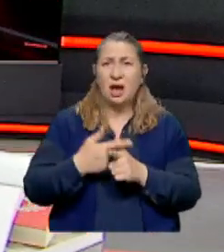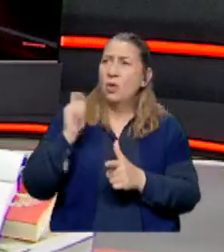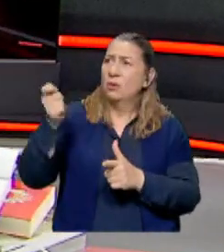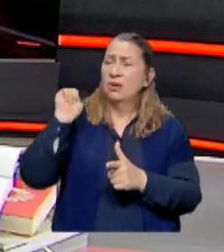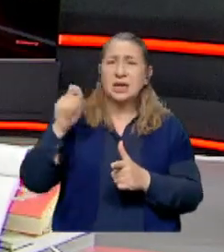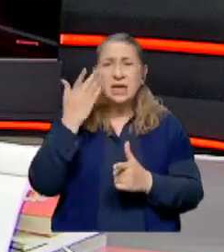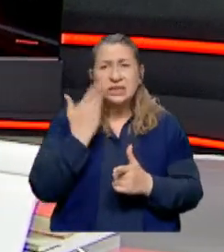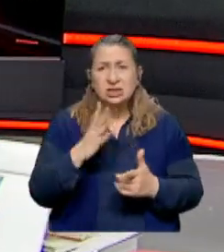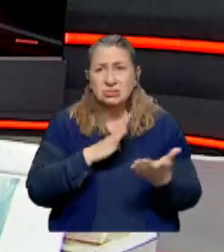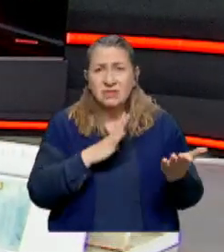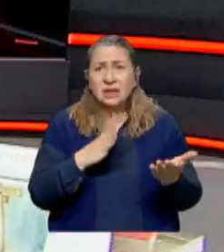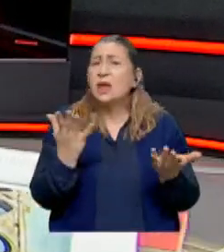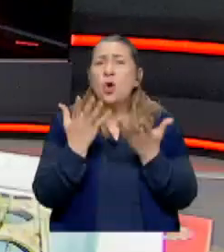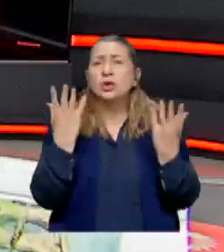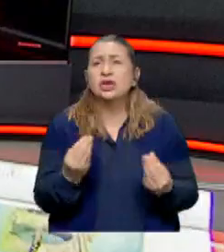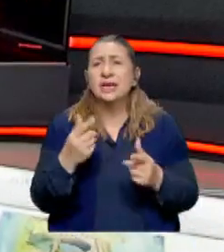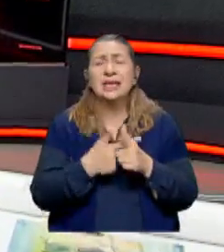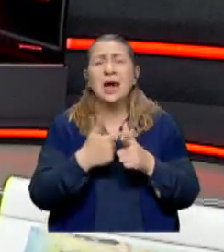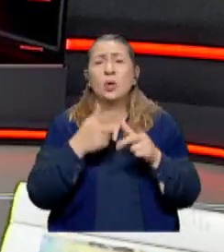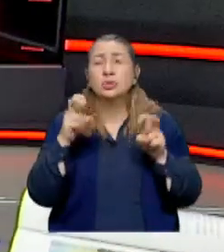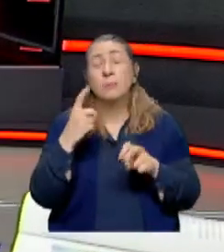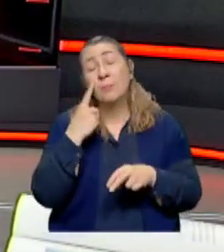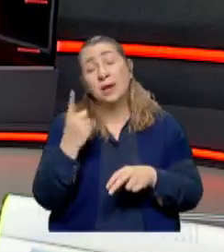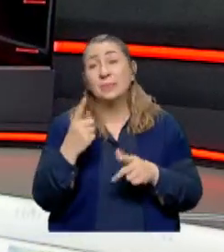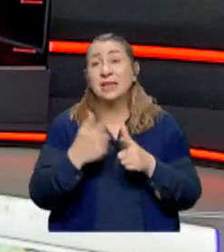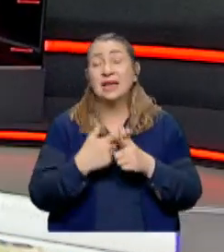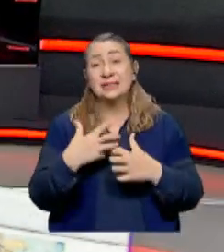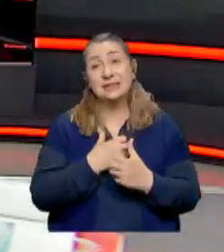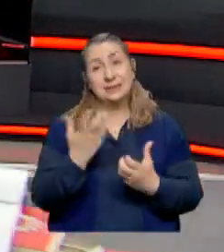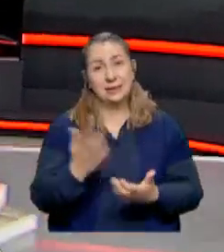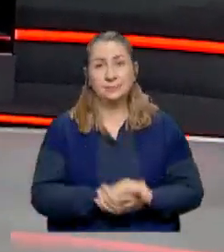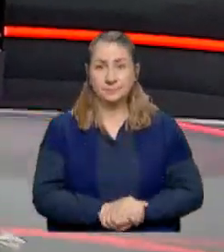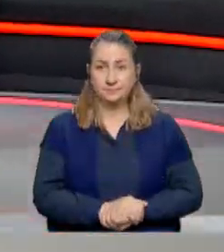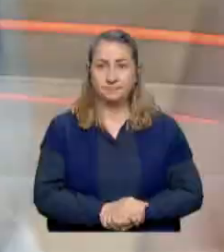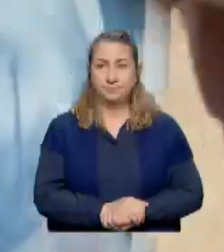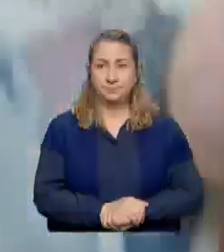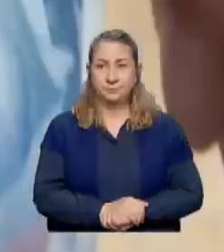diyen izleyicilerimiz var. Ne olacak kira meselesi, bir bakalım kira sıkıntısına.